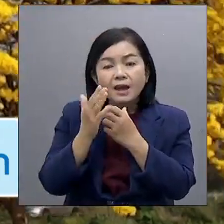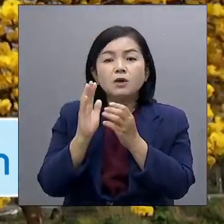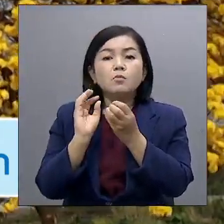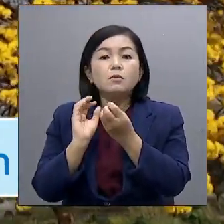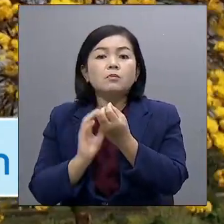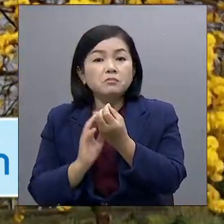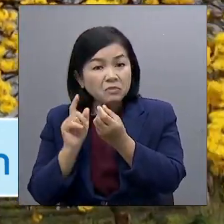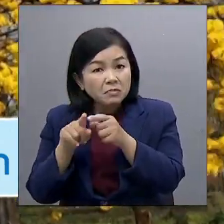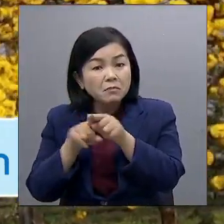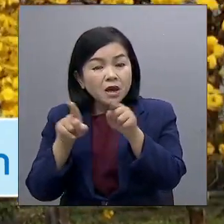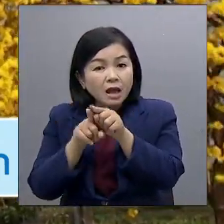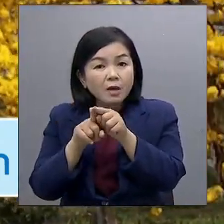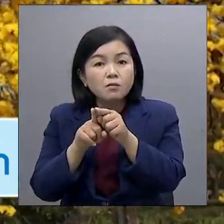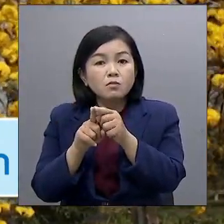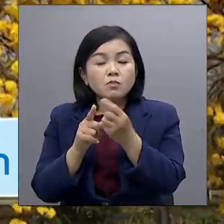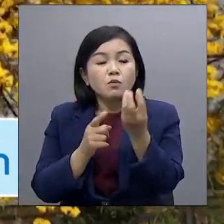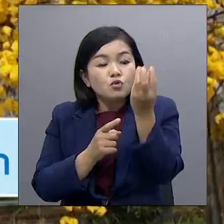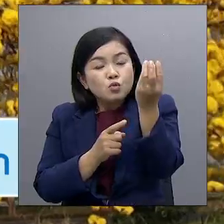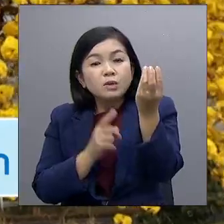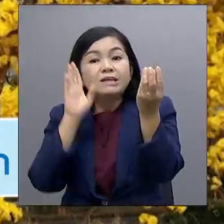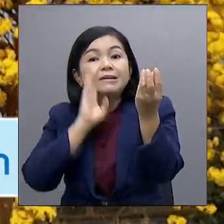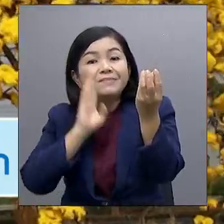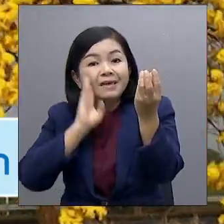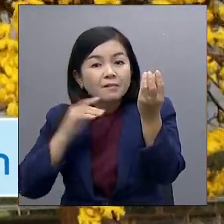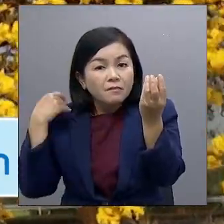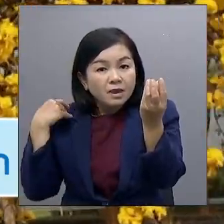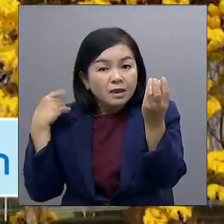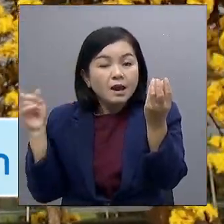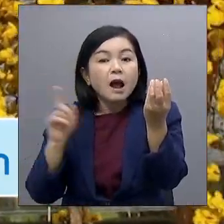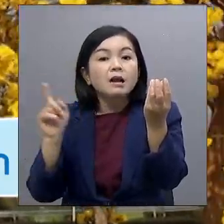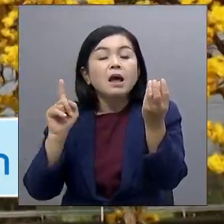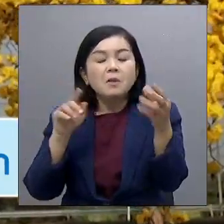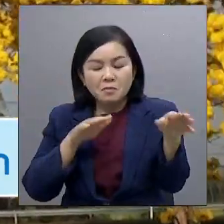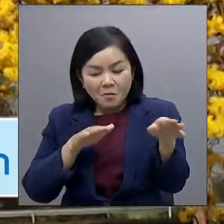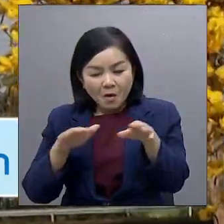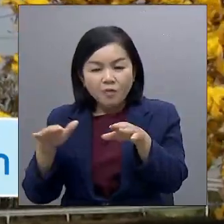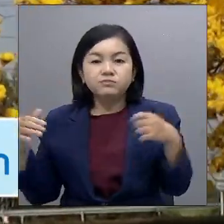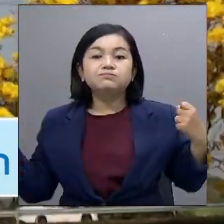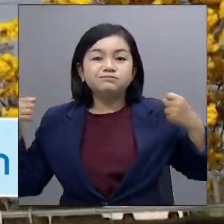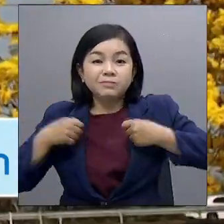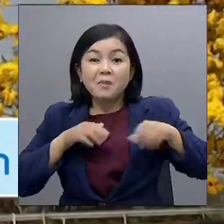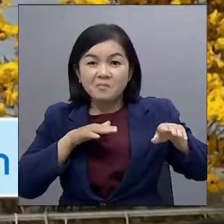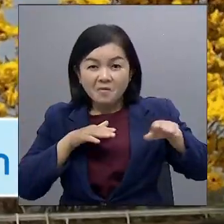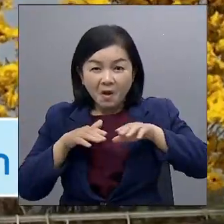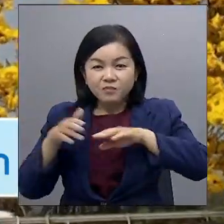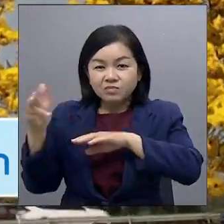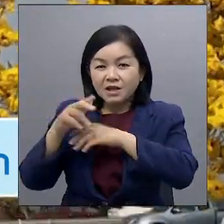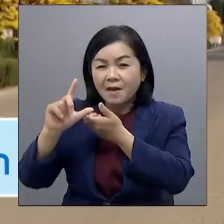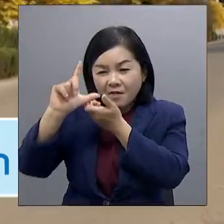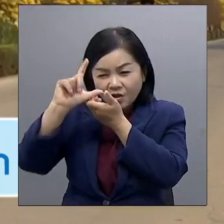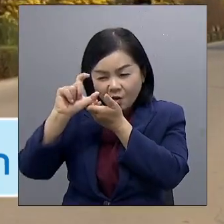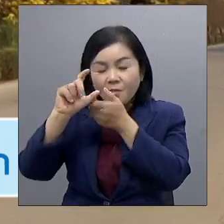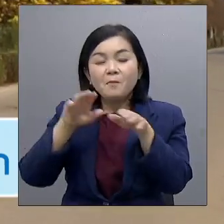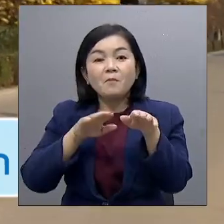ตาลมีขนปกคลุมเมล็ดมีจำนวนมากครับค่ะเห็นอย่างนี้ก็ต้องเตรียมชุดเตรียมกล้องเตรียมมือถือไปถ่ายรูปกันแล้วนะ